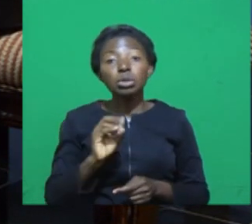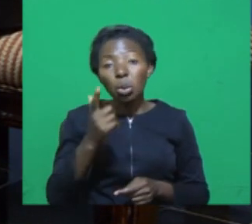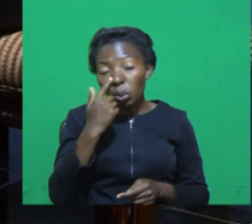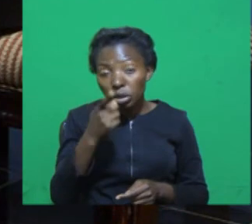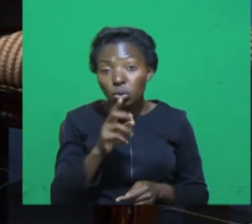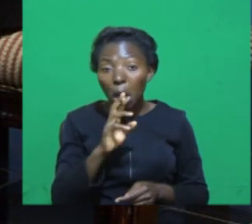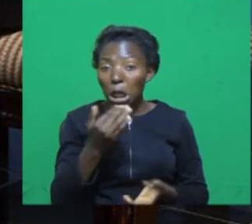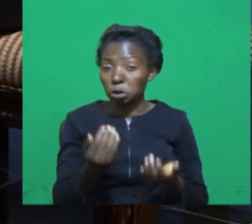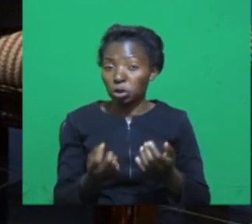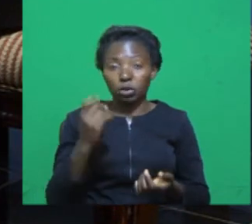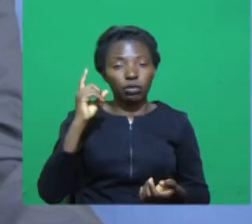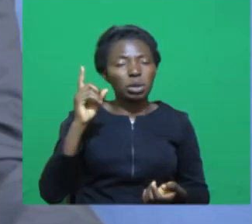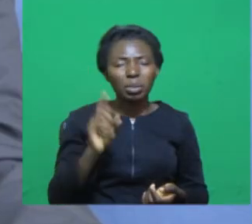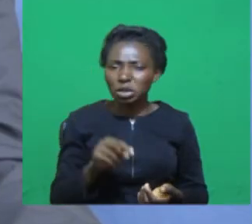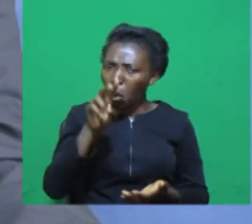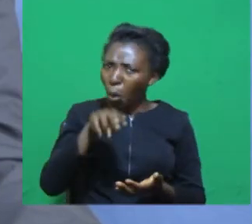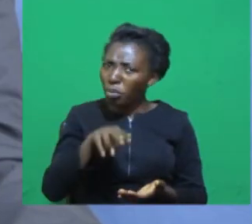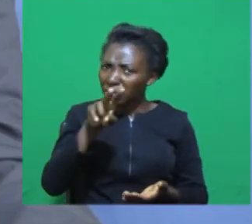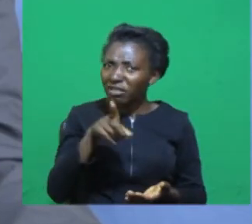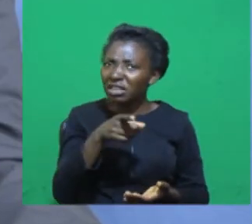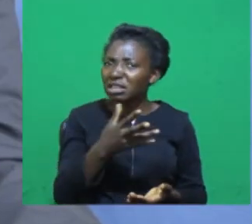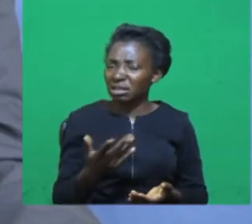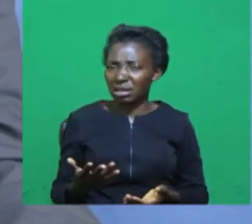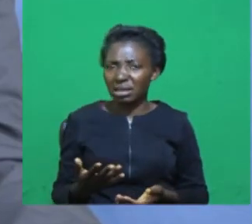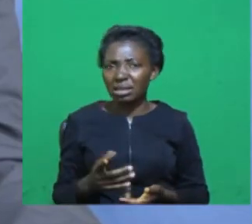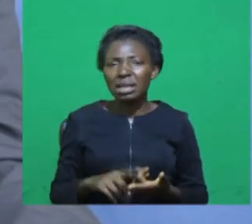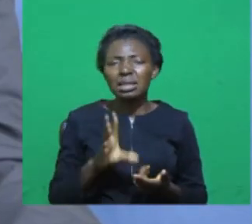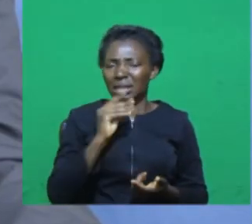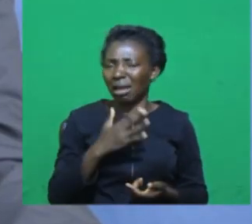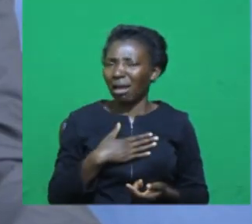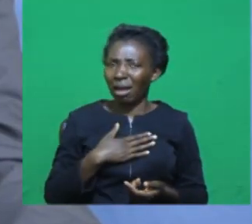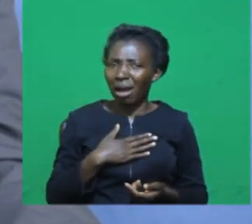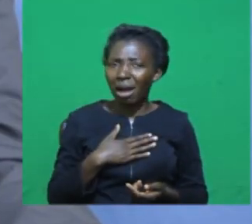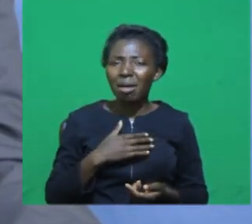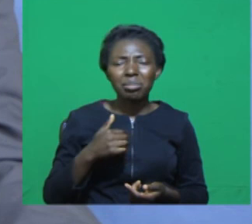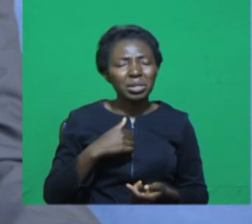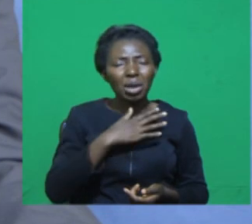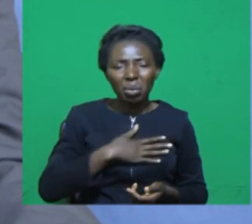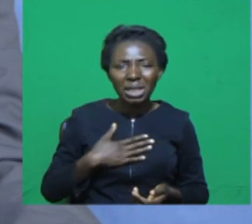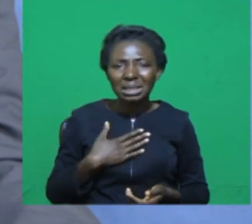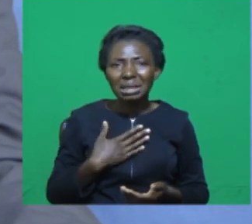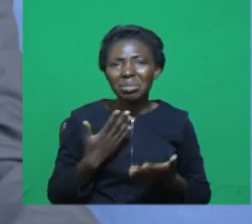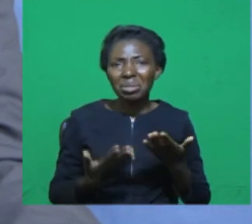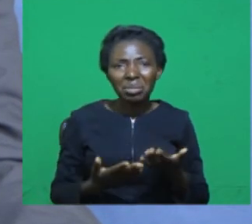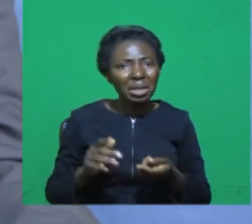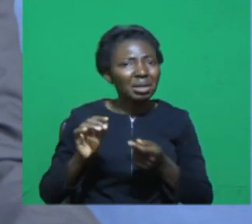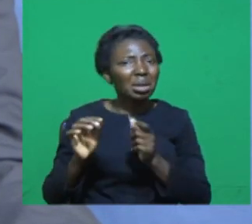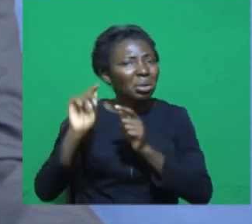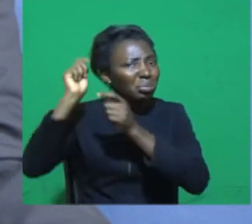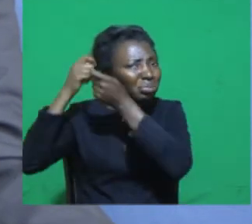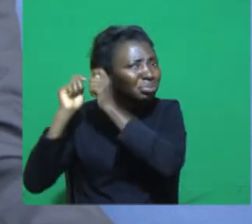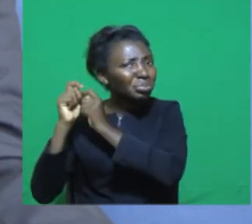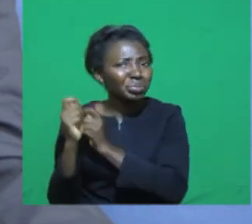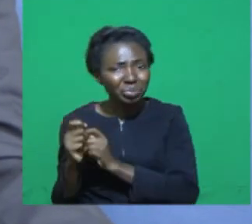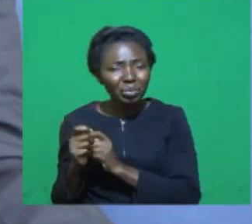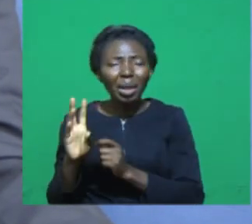waMwari ndechekucherechedza tumwe tunhu twakadaro. Iyo style yandakuda kuti ndiise mumusoro mangu